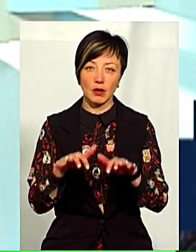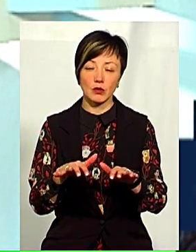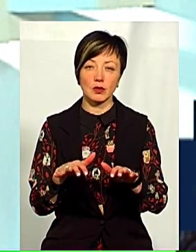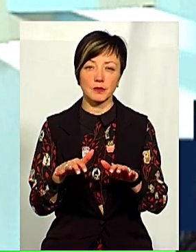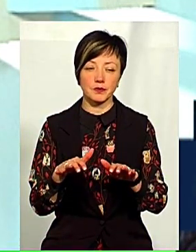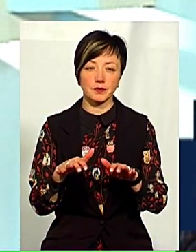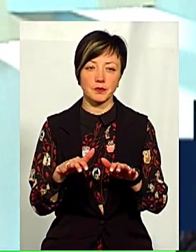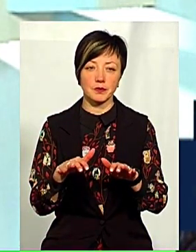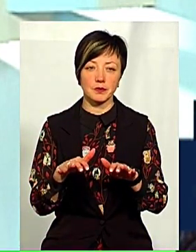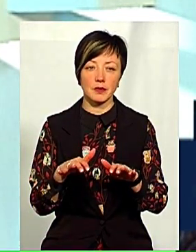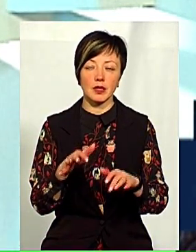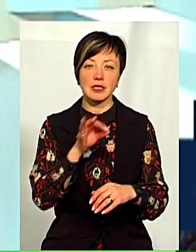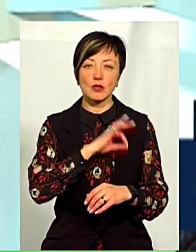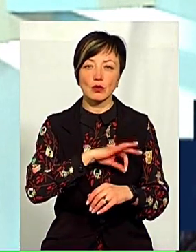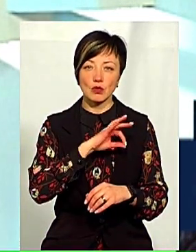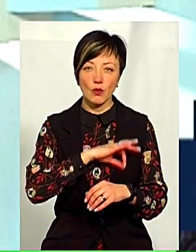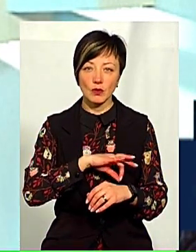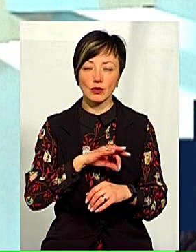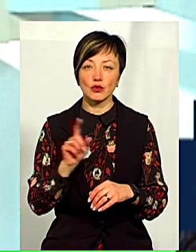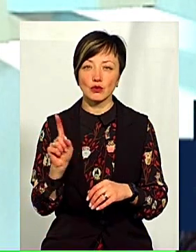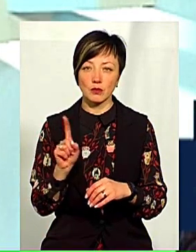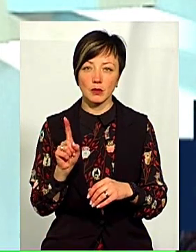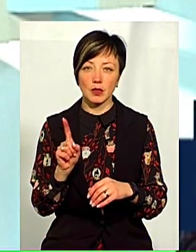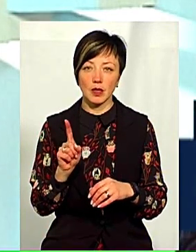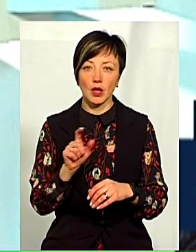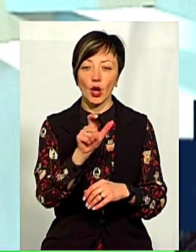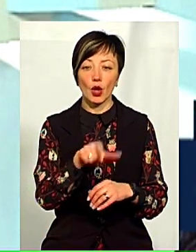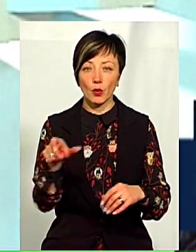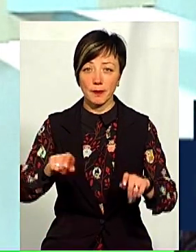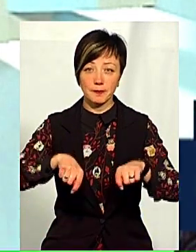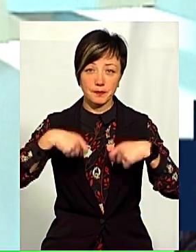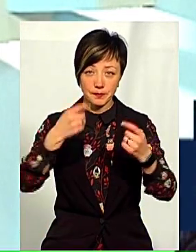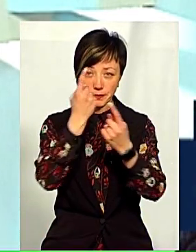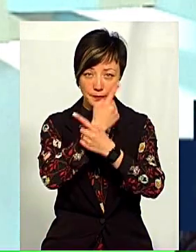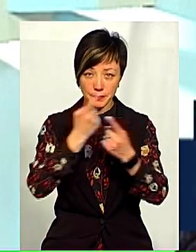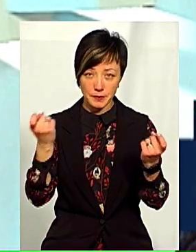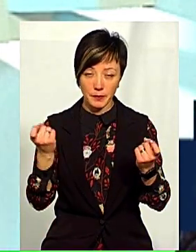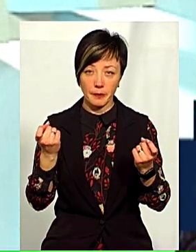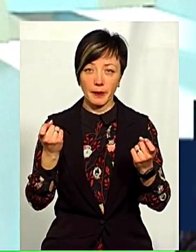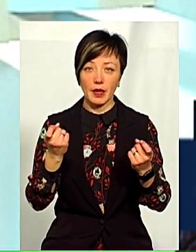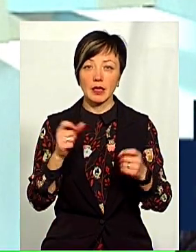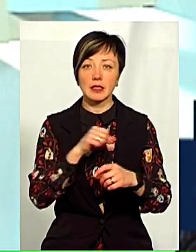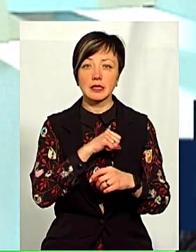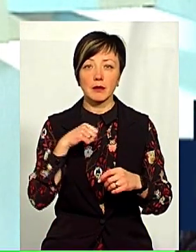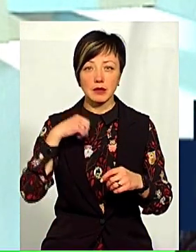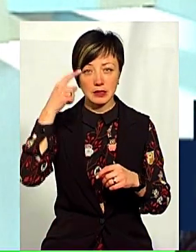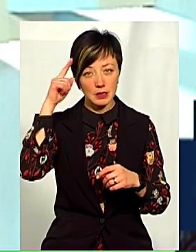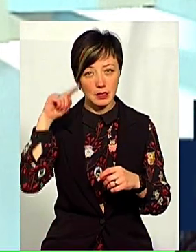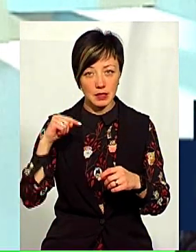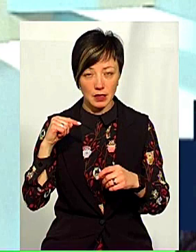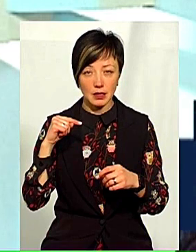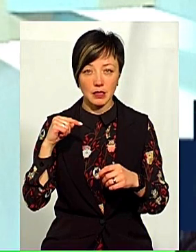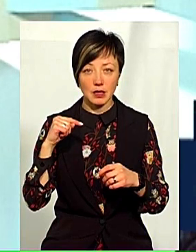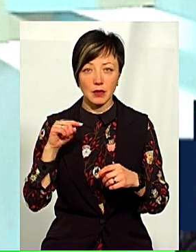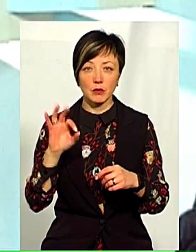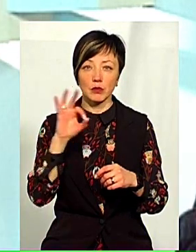ті, застосовувати заходи для того, щоб людям донести, по-перше, самі знання, хай самі